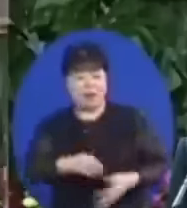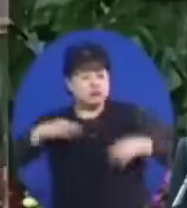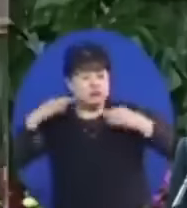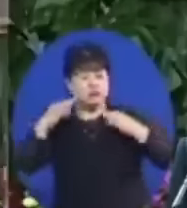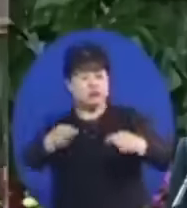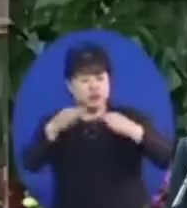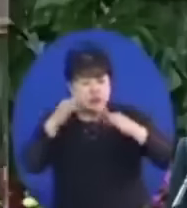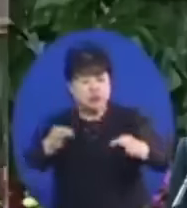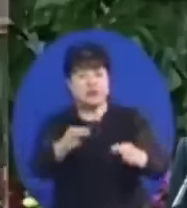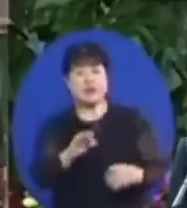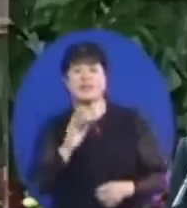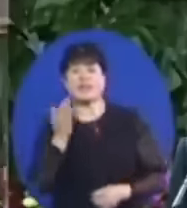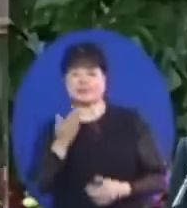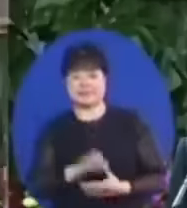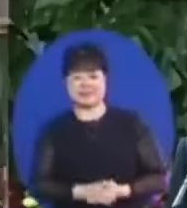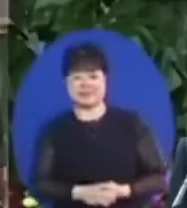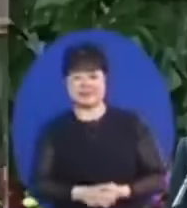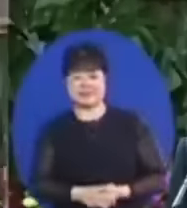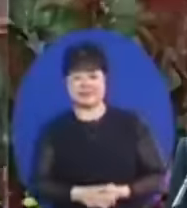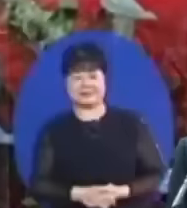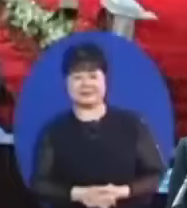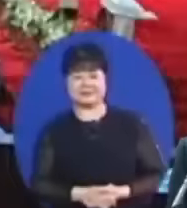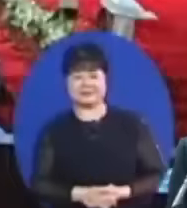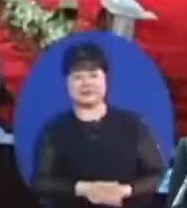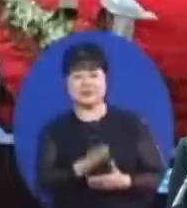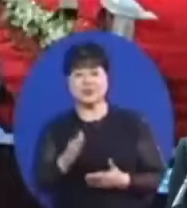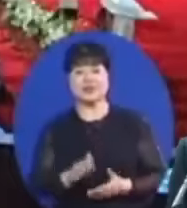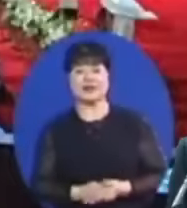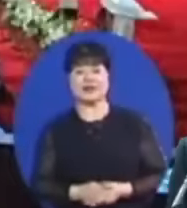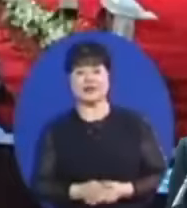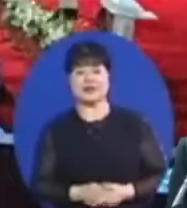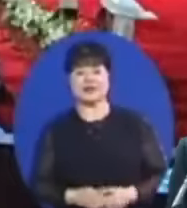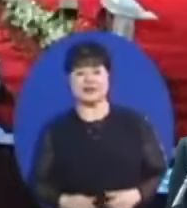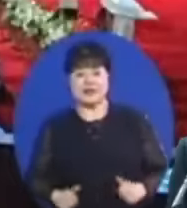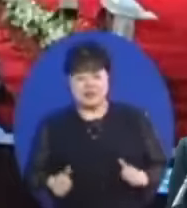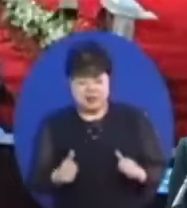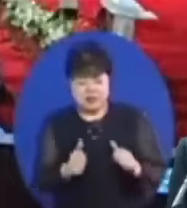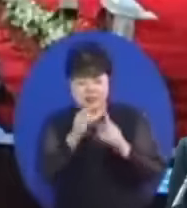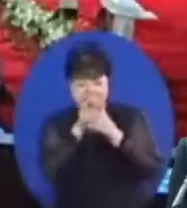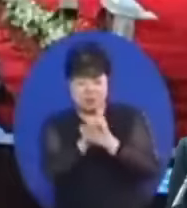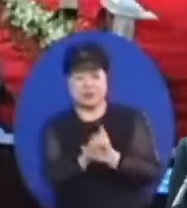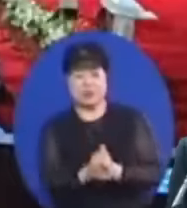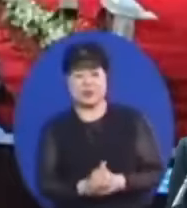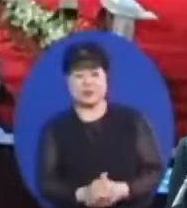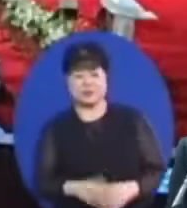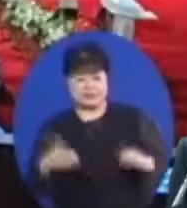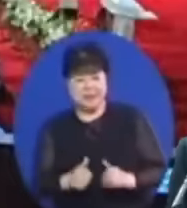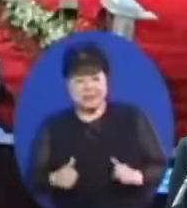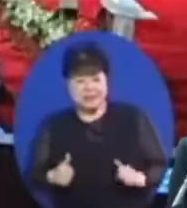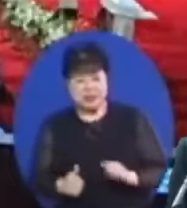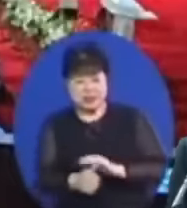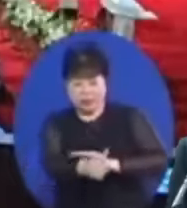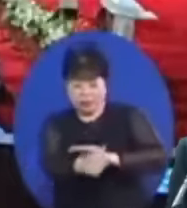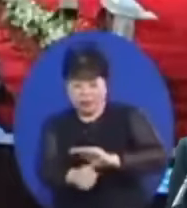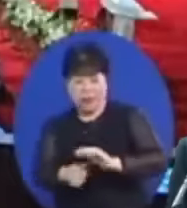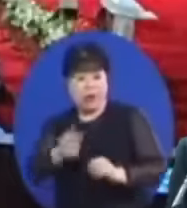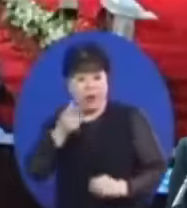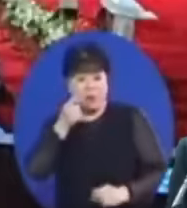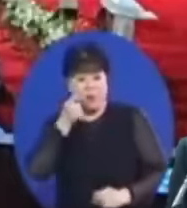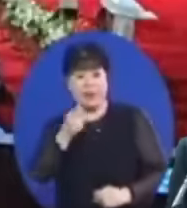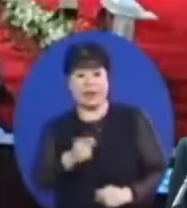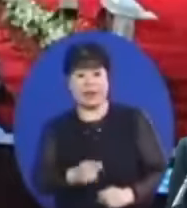것이 부르짖는 기도입니다. 우리가 있는 힘을 다해 기도하며 막다른 골목에 처하여 더 이상 물러갈 수